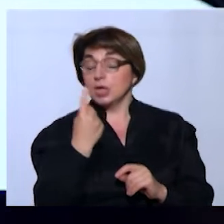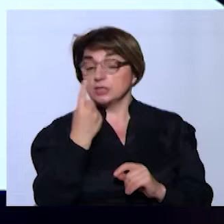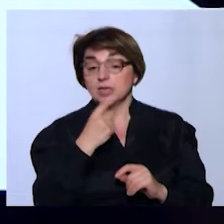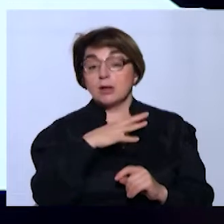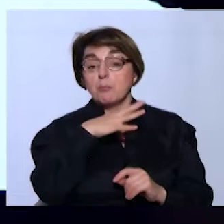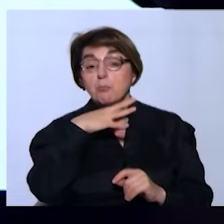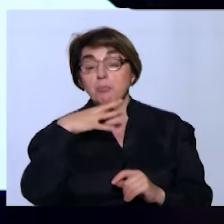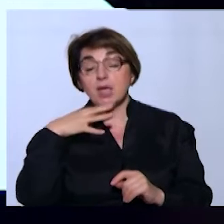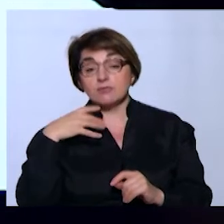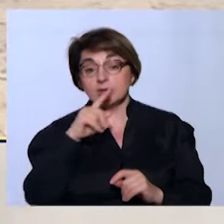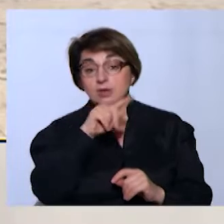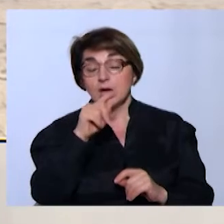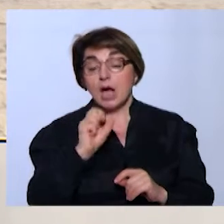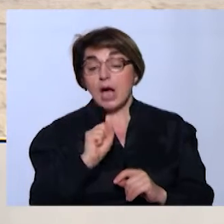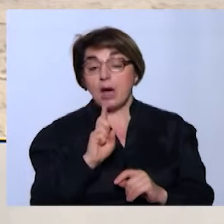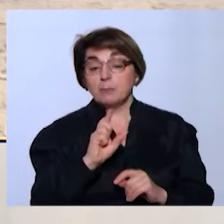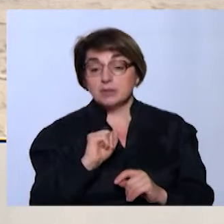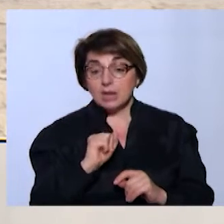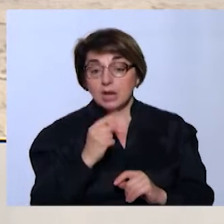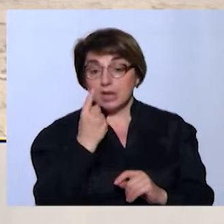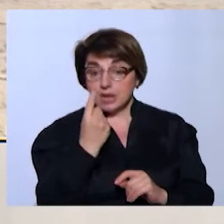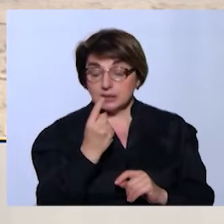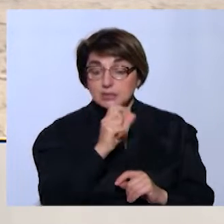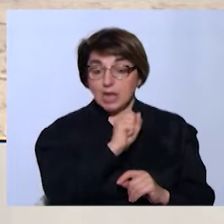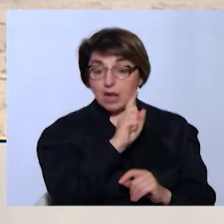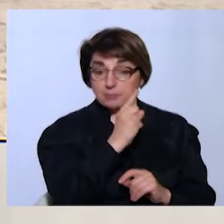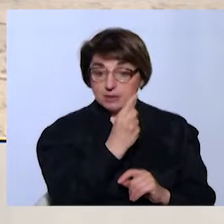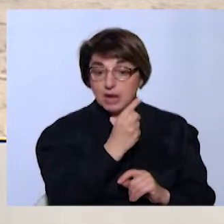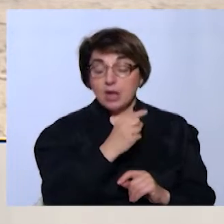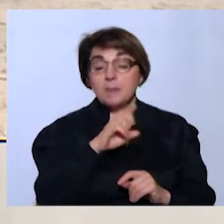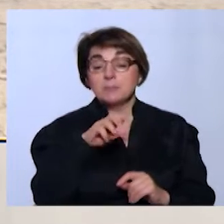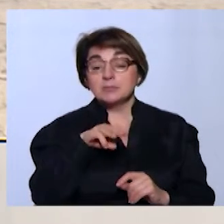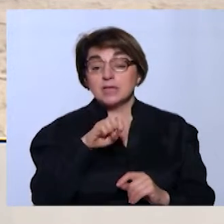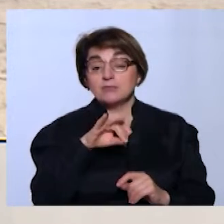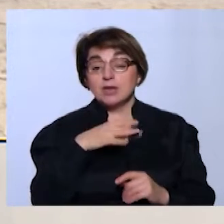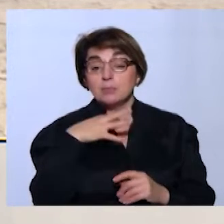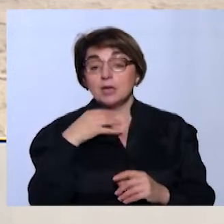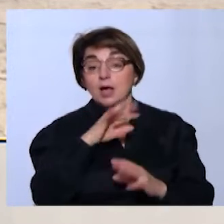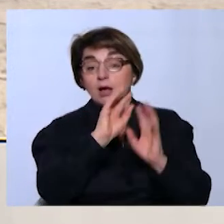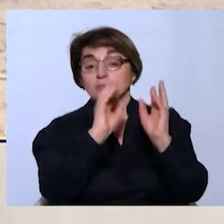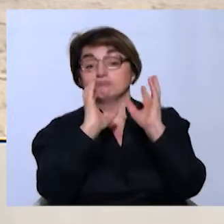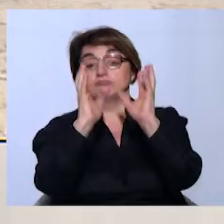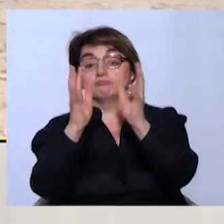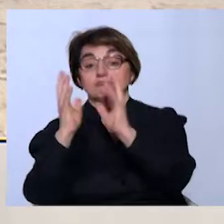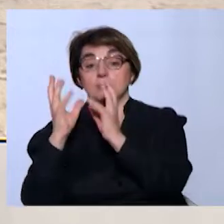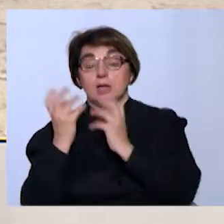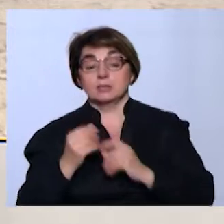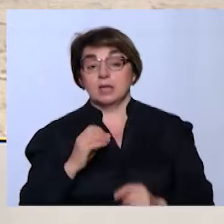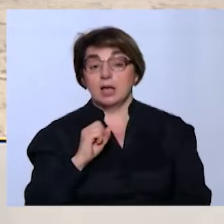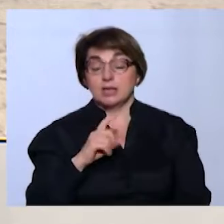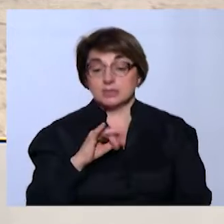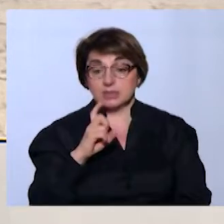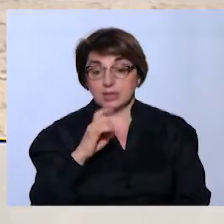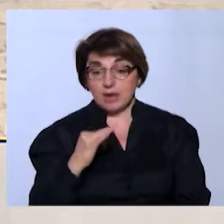არის. აბია ასხია. ერთი აბია, მტევნები ასხია. ჩავიწეროთ ბავშვებო ეს